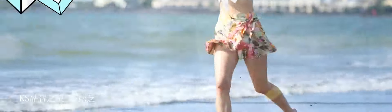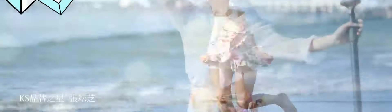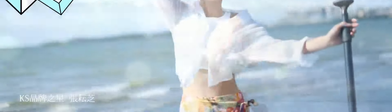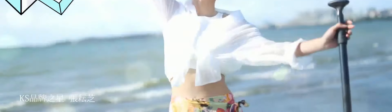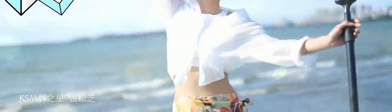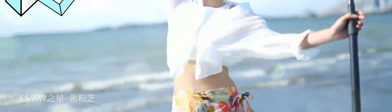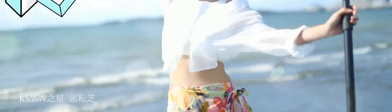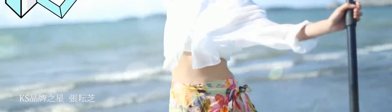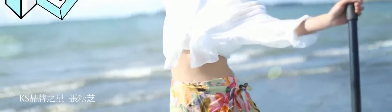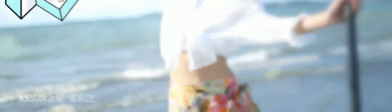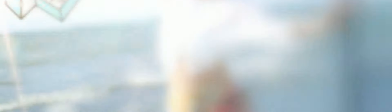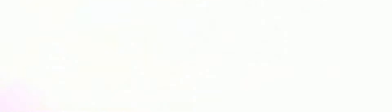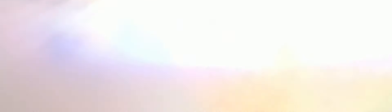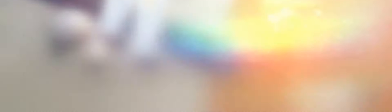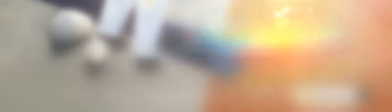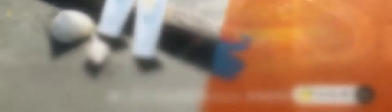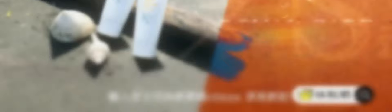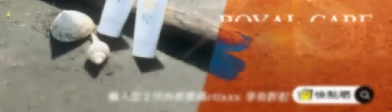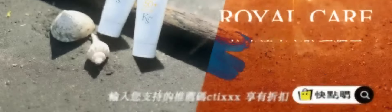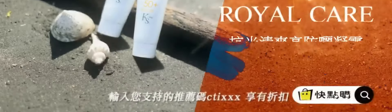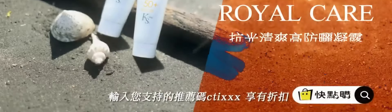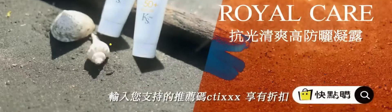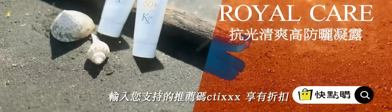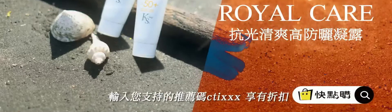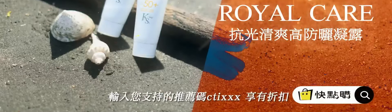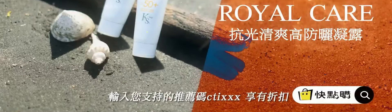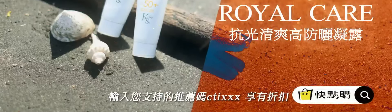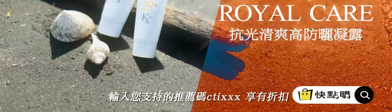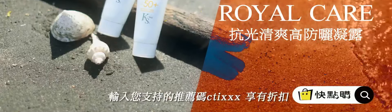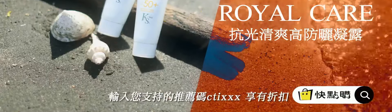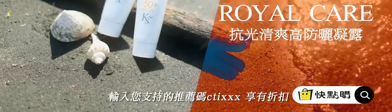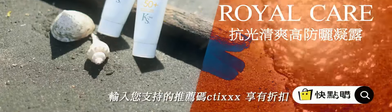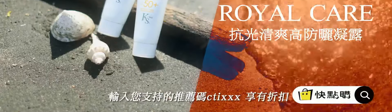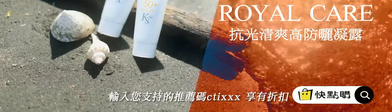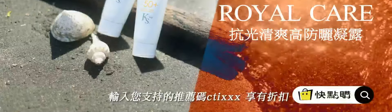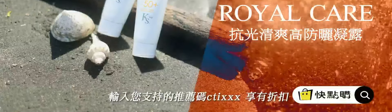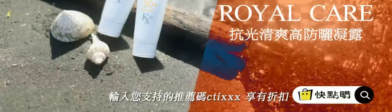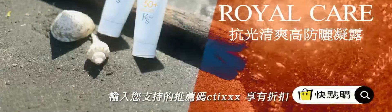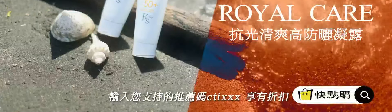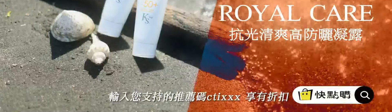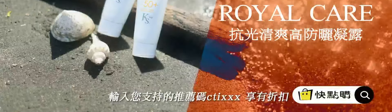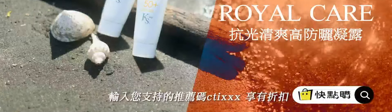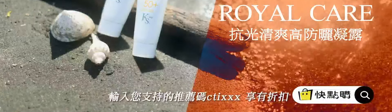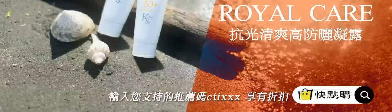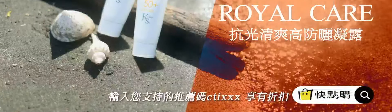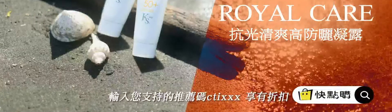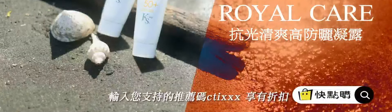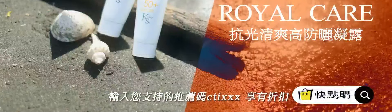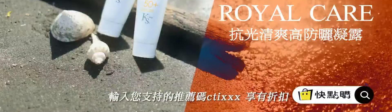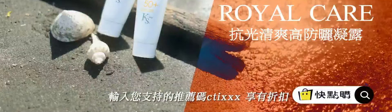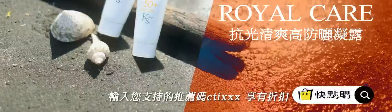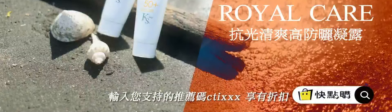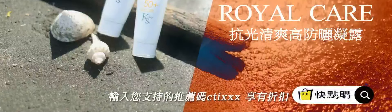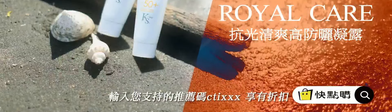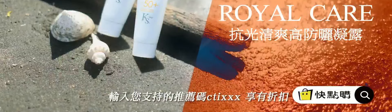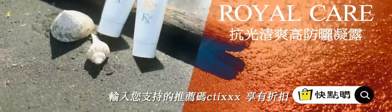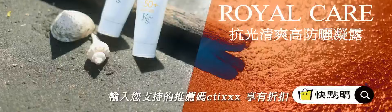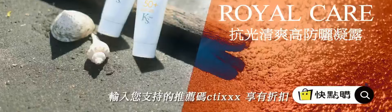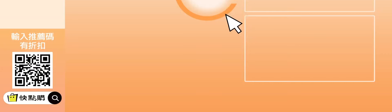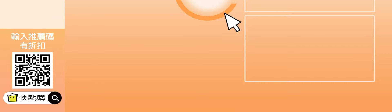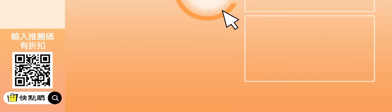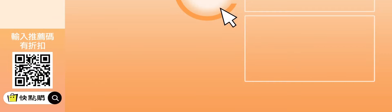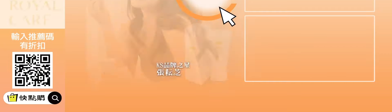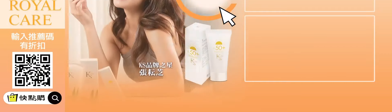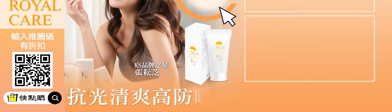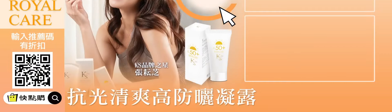呢？呵护您，呵护全家人，专属你的 KISS Royal Care 抗光清爽高防晒凝露。